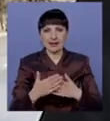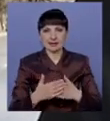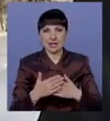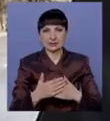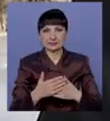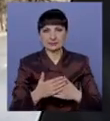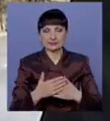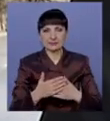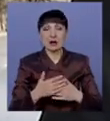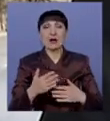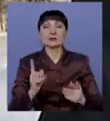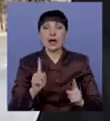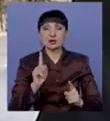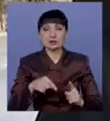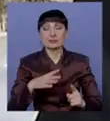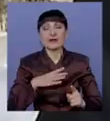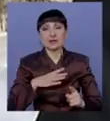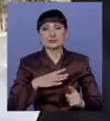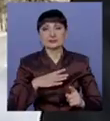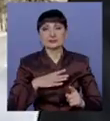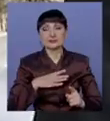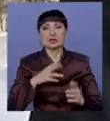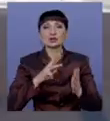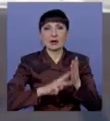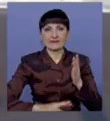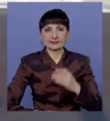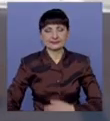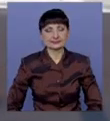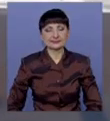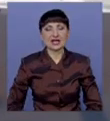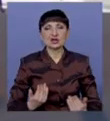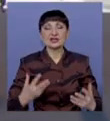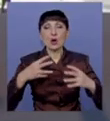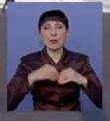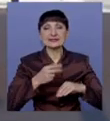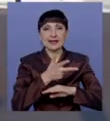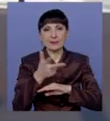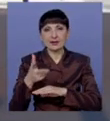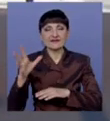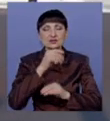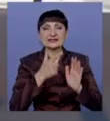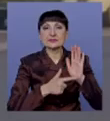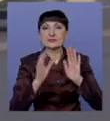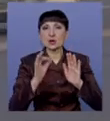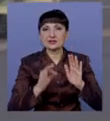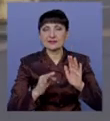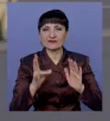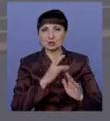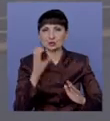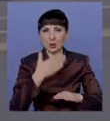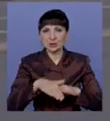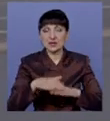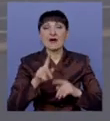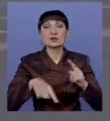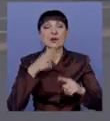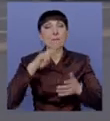есть привлекаются к виде штрафов. Сейчас комплексами «Сергек» охвачено 70% столицы. В ближайшем